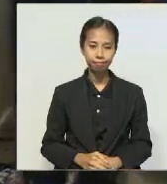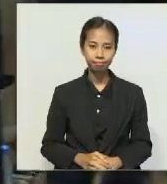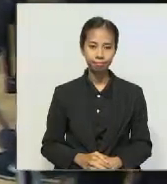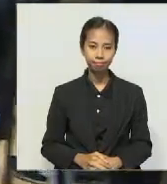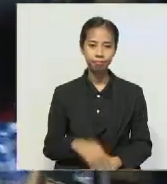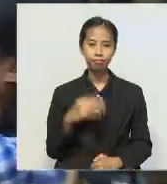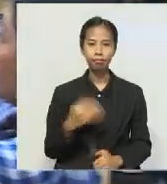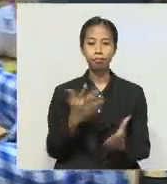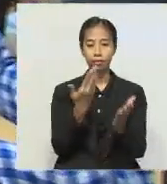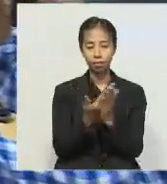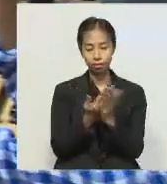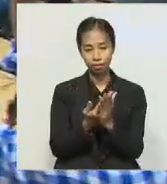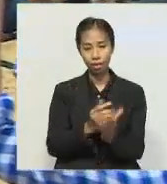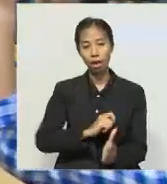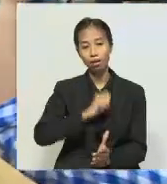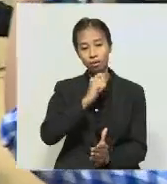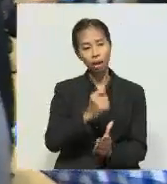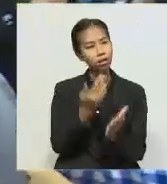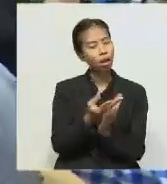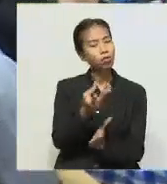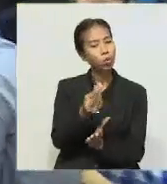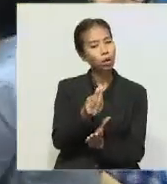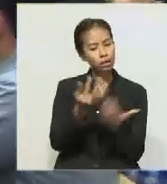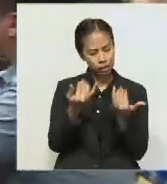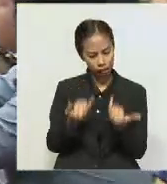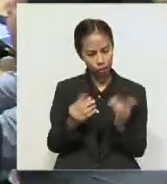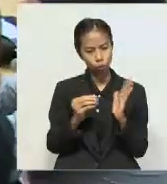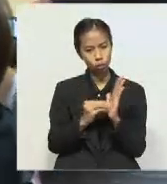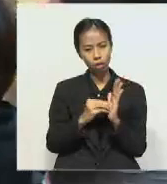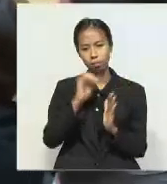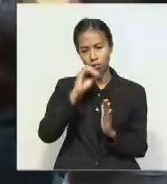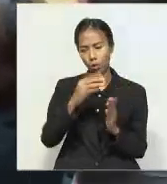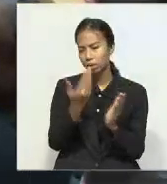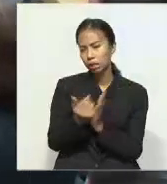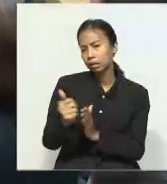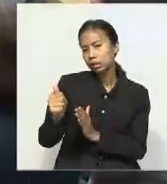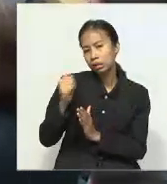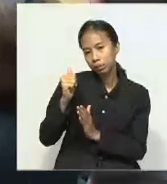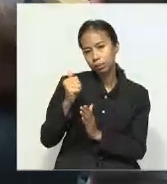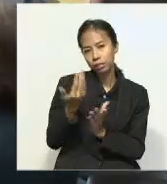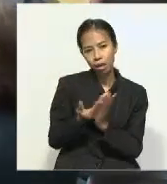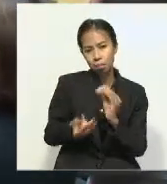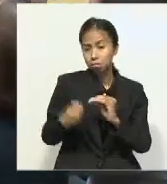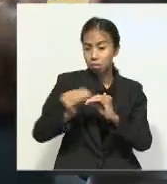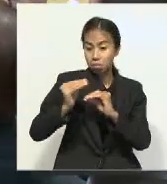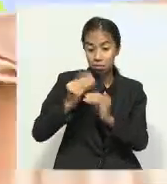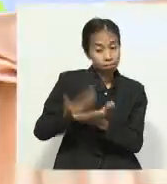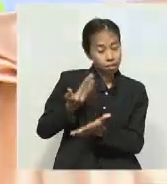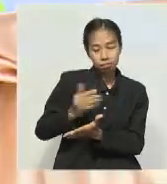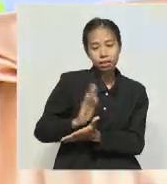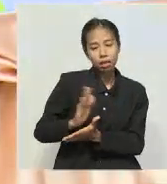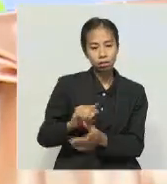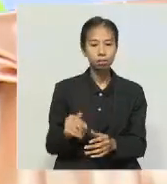ส่วนเรื่องอัตราค่าธรรมเนียมการจอดนะคะทางกทม.ยืนยันว่ายังคงเป็นอัตราเดิมไม่มีการปรับเพิ่มเติม